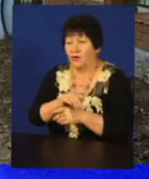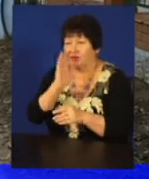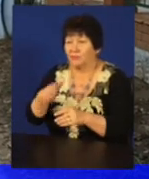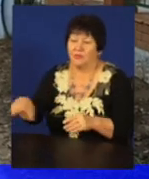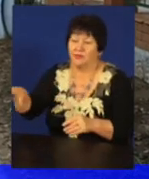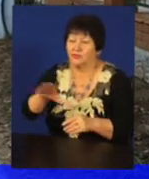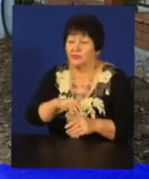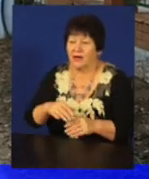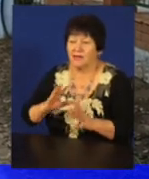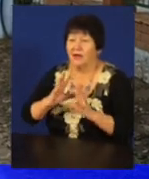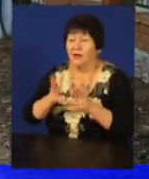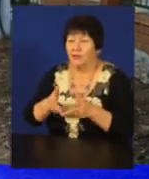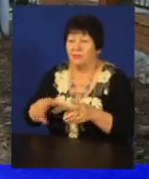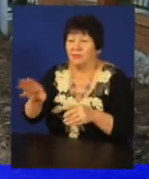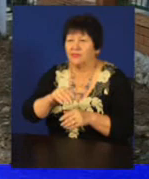toți locuitorii, pentru